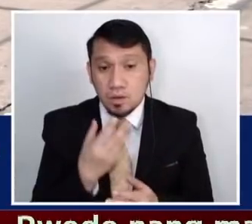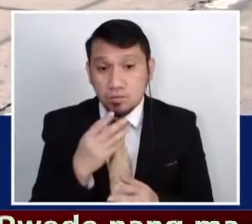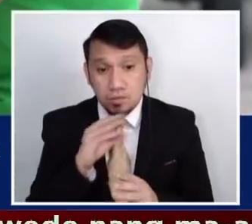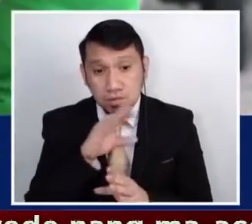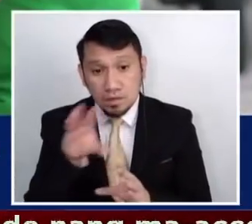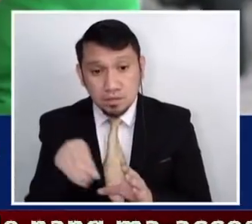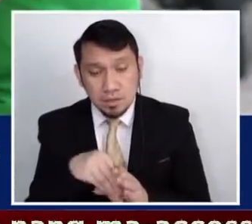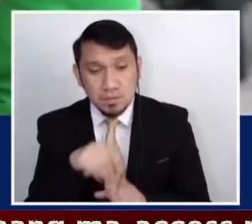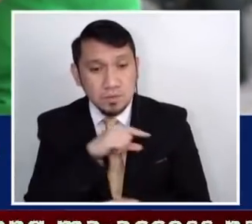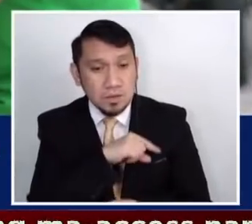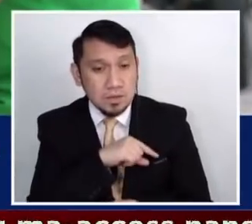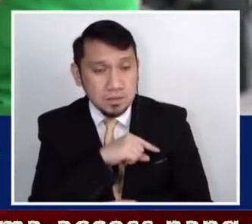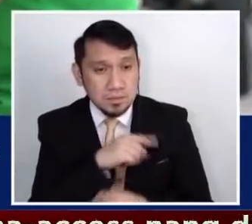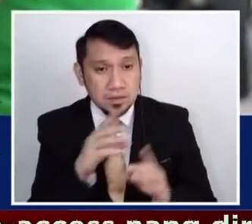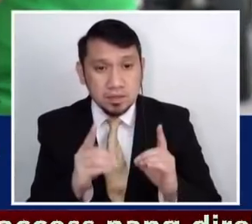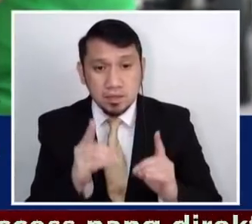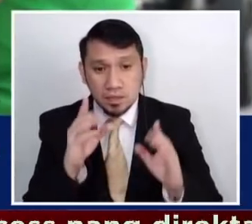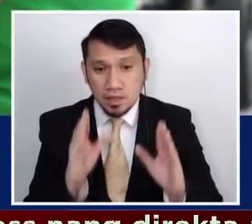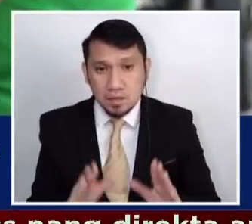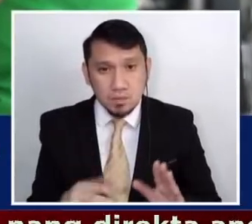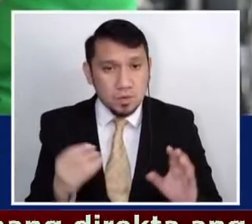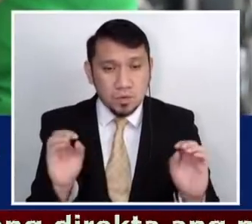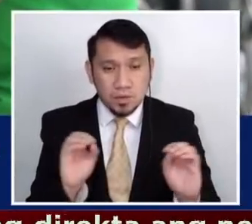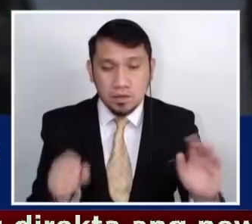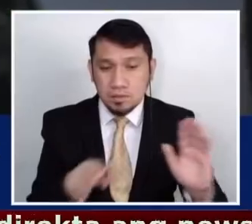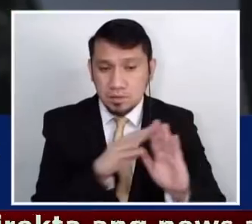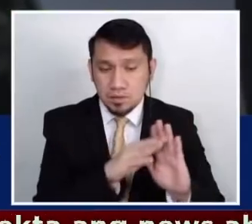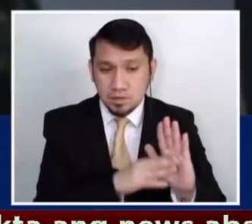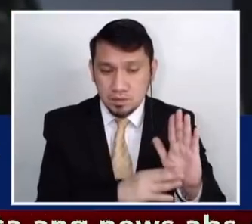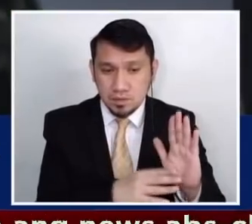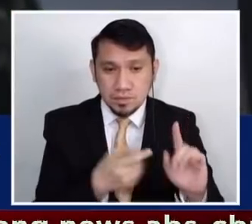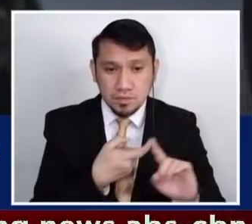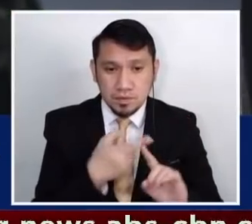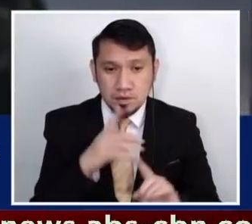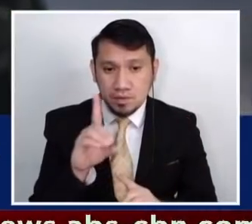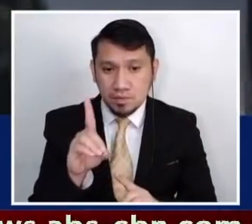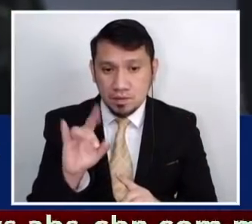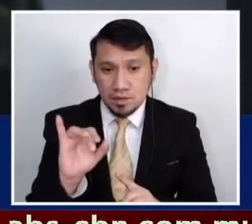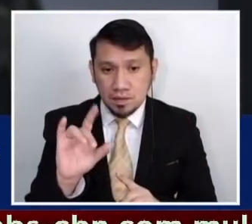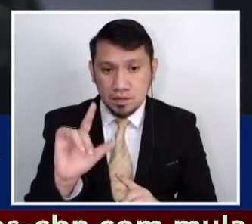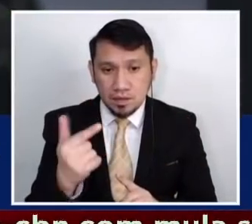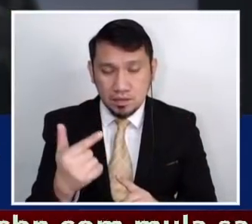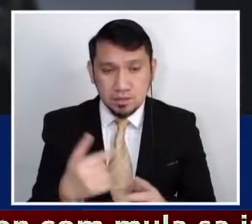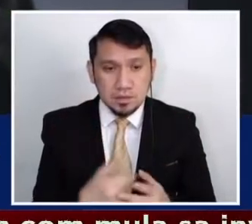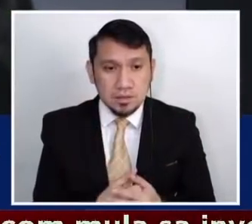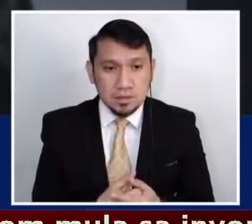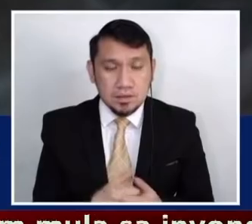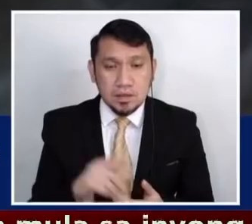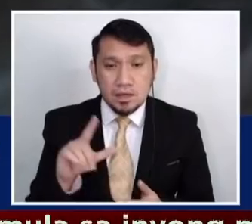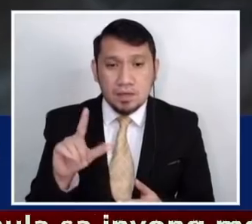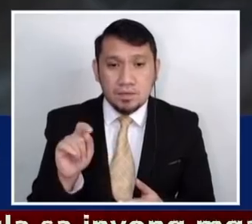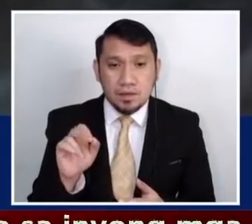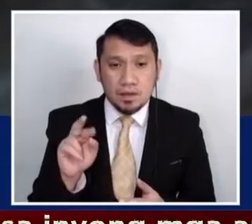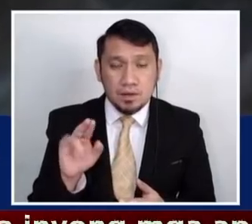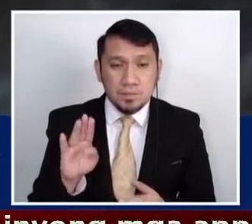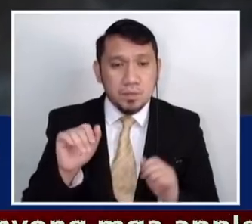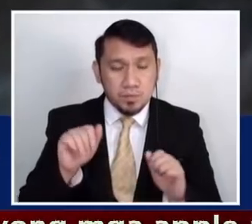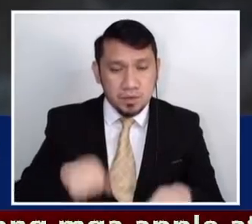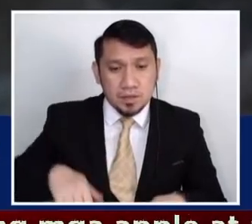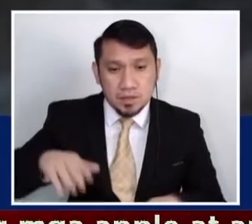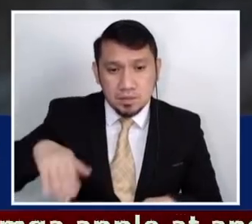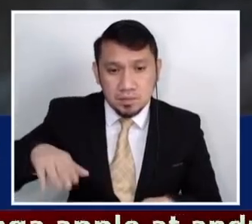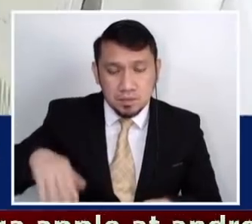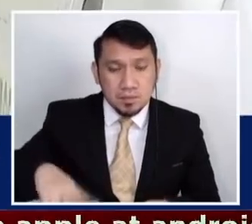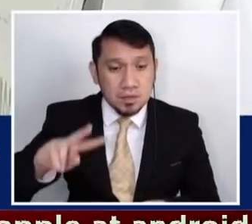tricycle drivers, wala pa ring listahan galing sa DILG. Aminado ang LTFRB na pwedeng madelay ang